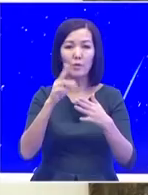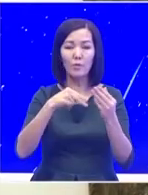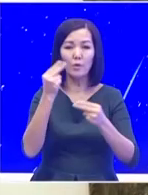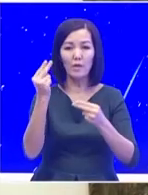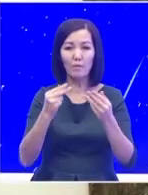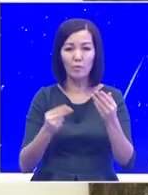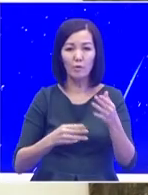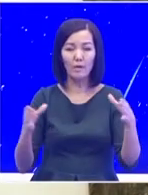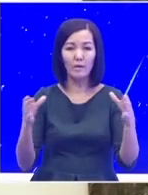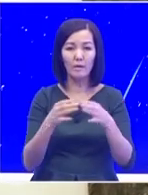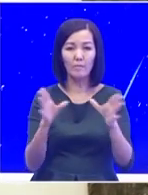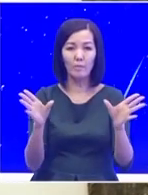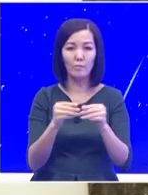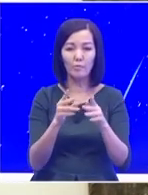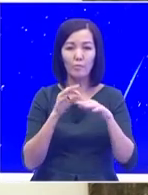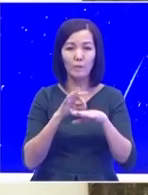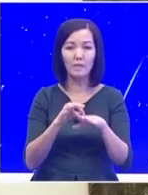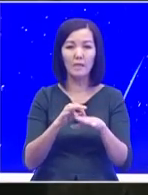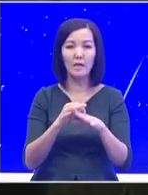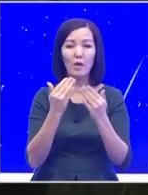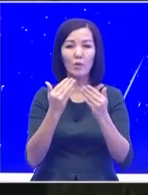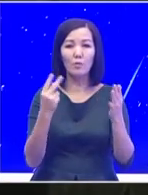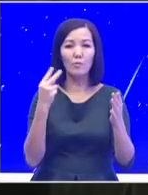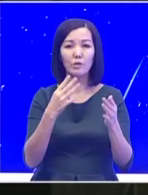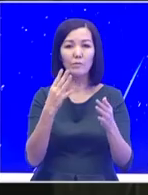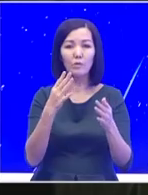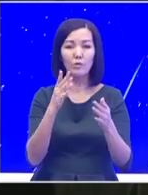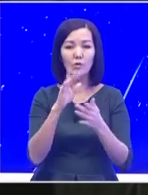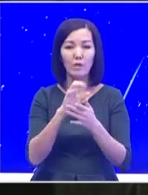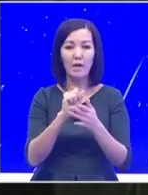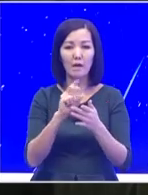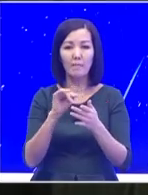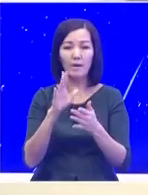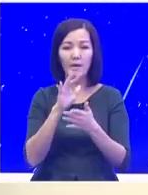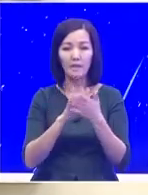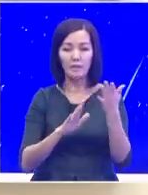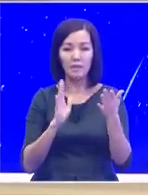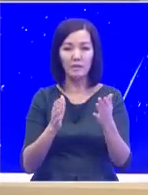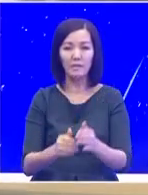өнер агенттігімен бірлесіп ұйымдастырған. Көрме 24 ақпанға дейін жалғасады.